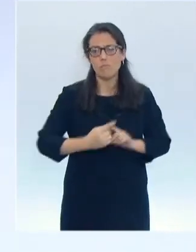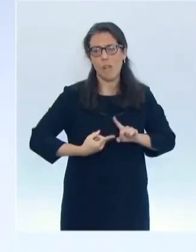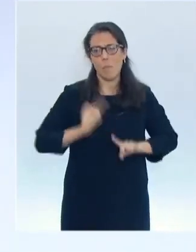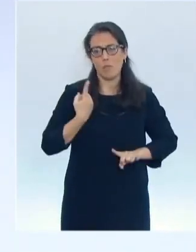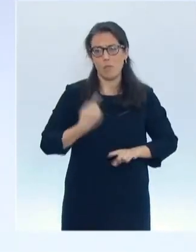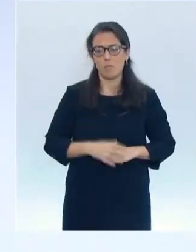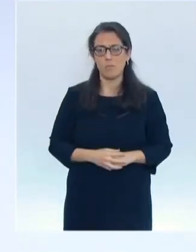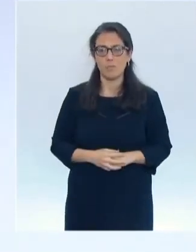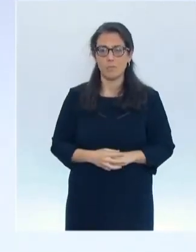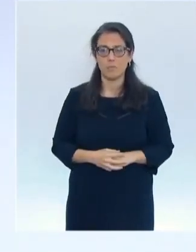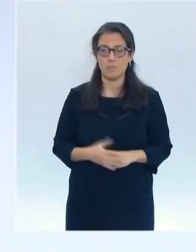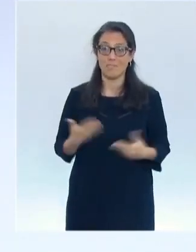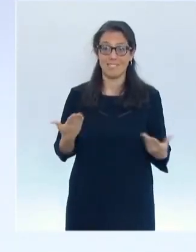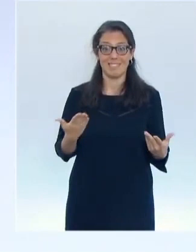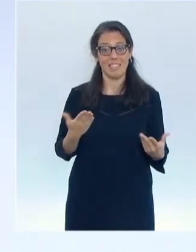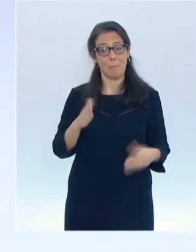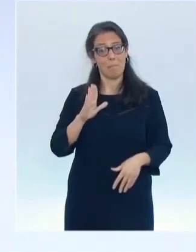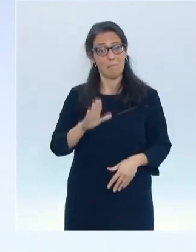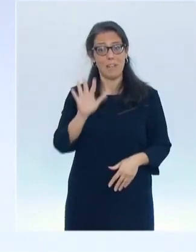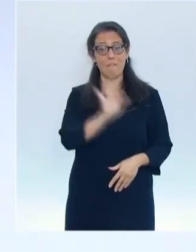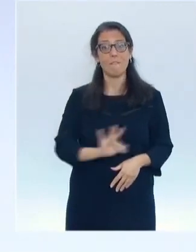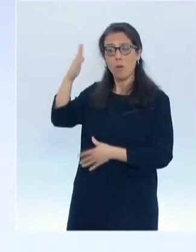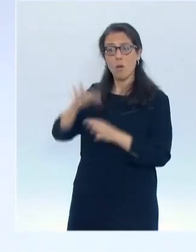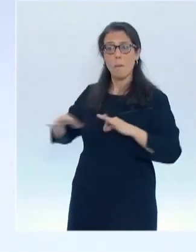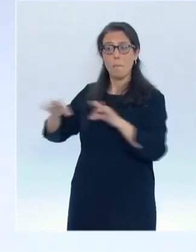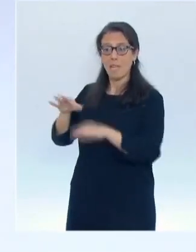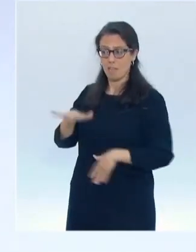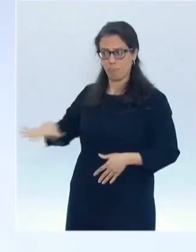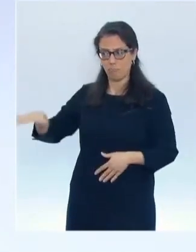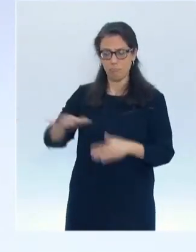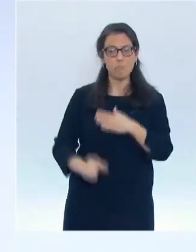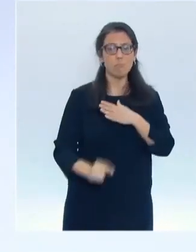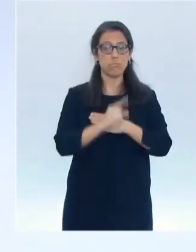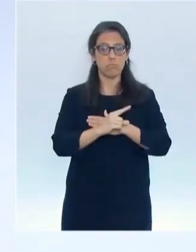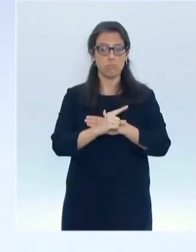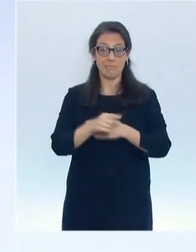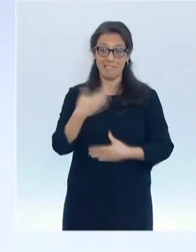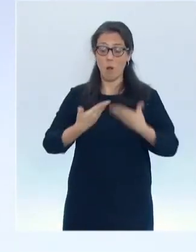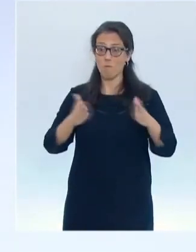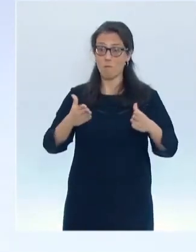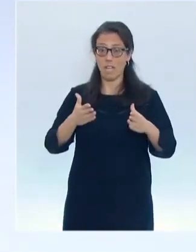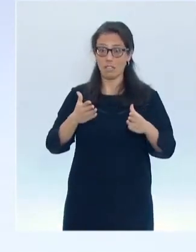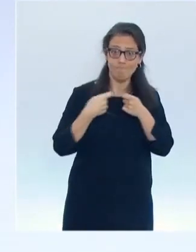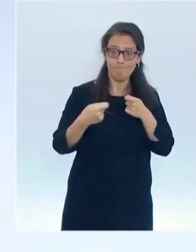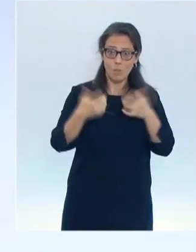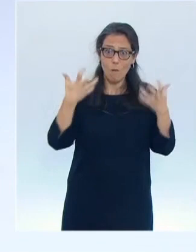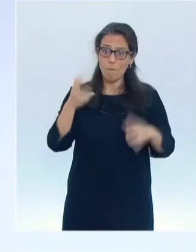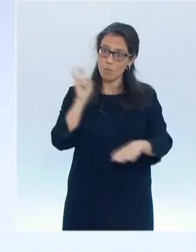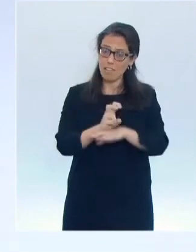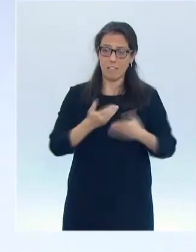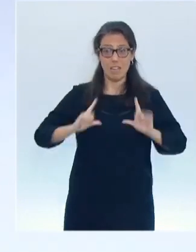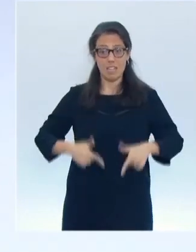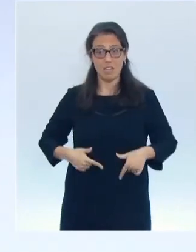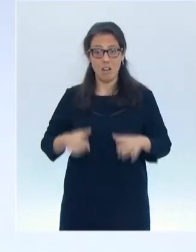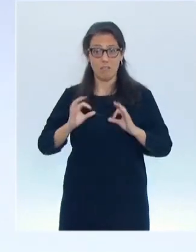stade de france nous avons fait appel messieurs dames à zinedine zidane himself enfin s'il vous plaît sur la terre